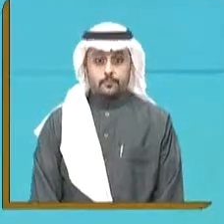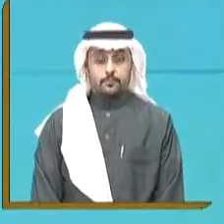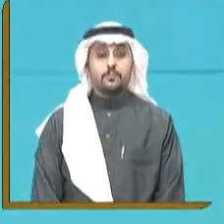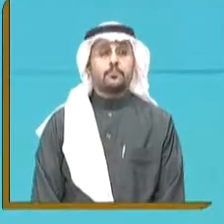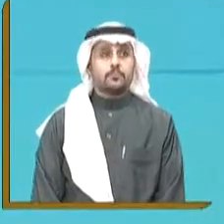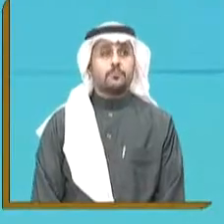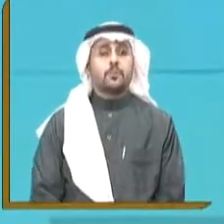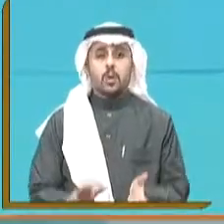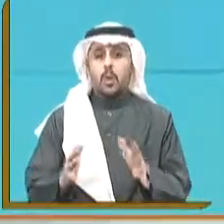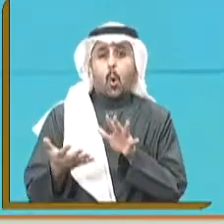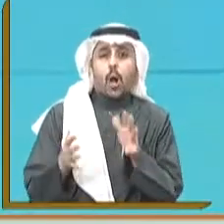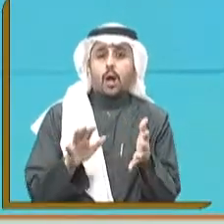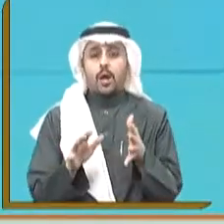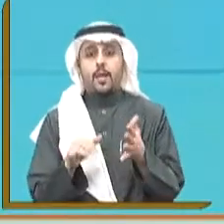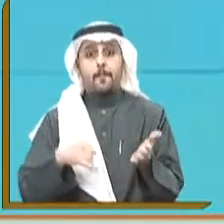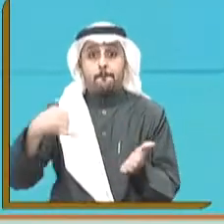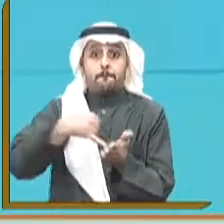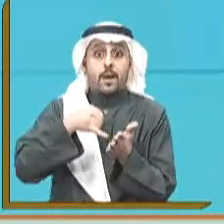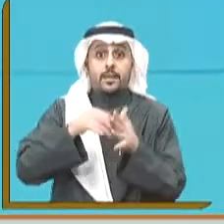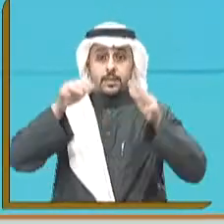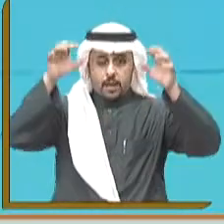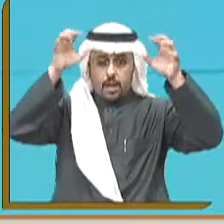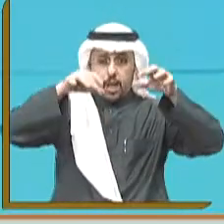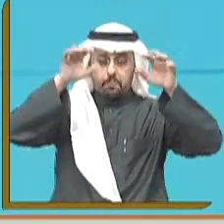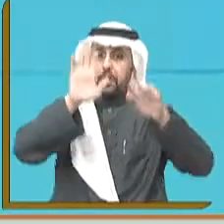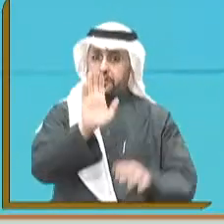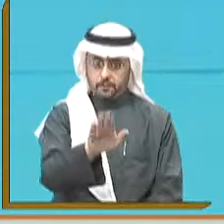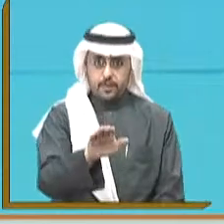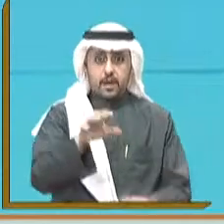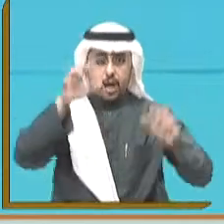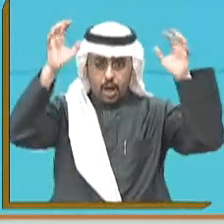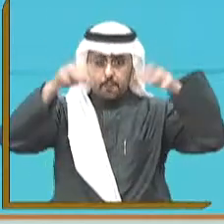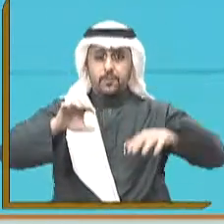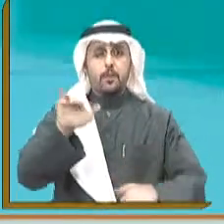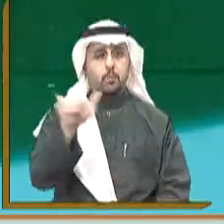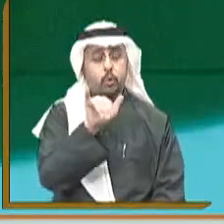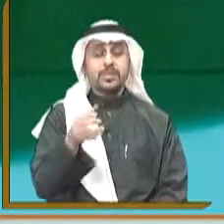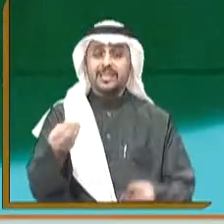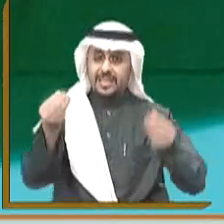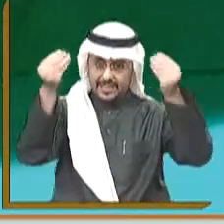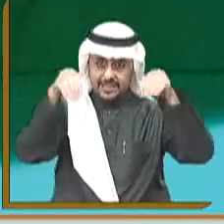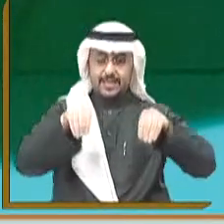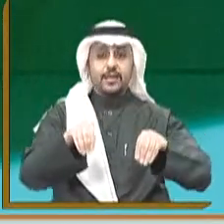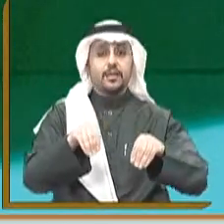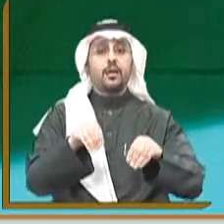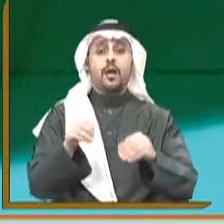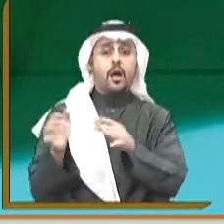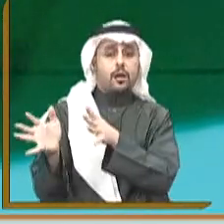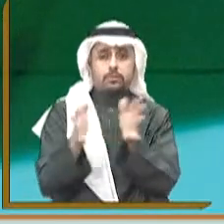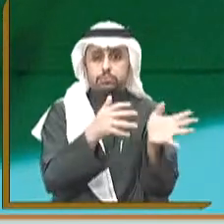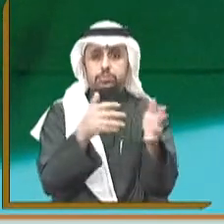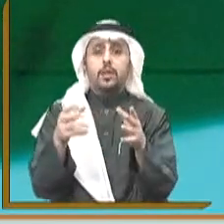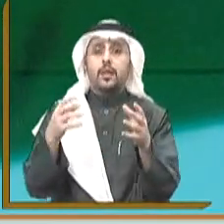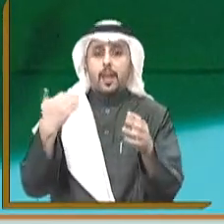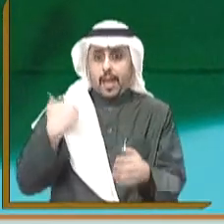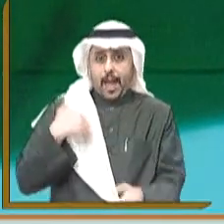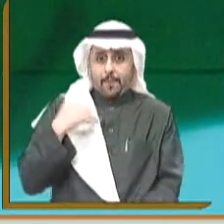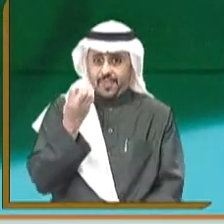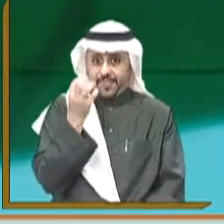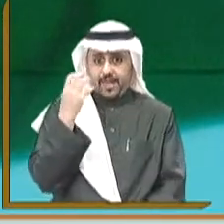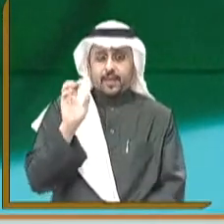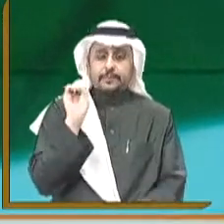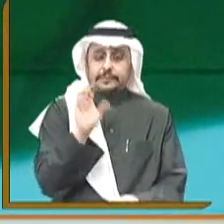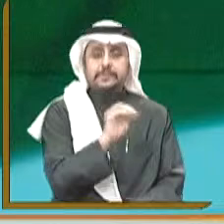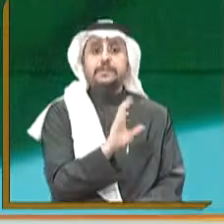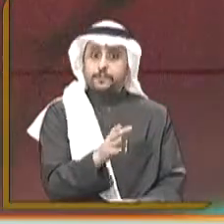توقع مركز الأرصاد هطول أمطار رعدية من متوسطة إلى غزيرة مصحوبة برياح نشطة وزخات من البرد تؤدي